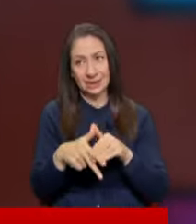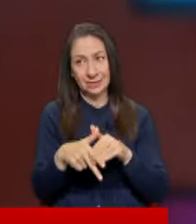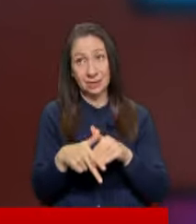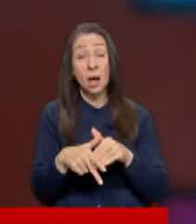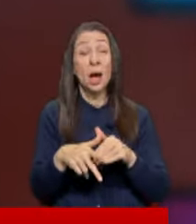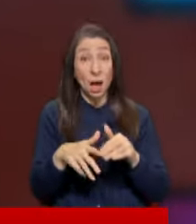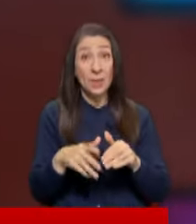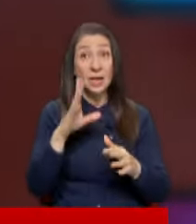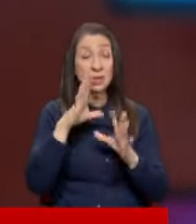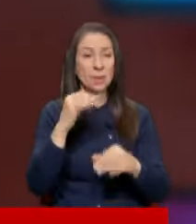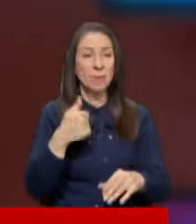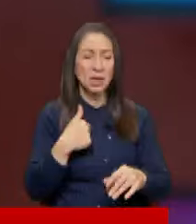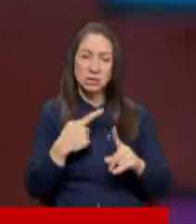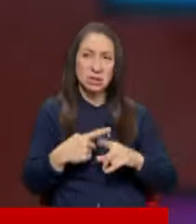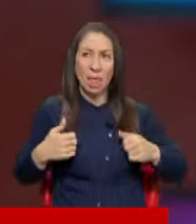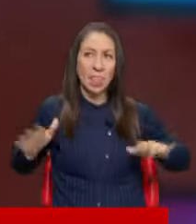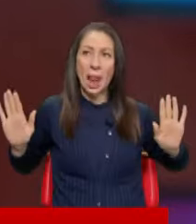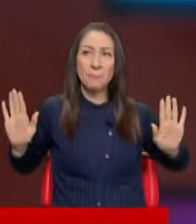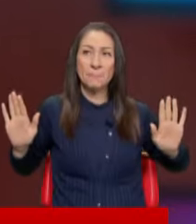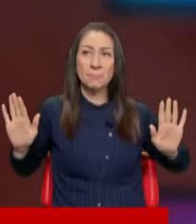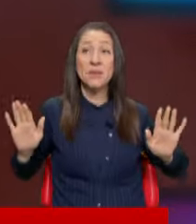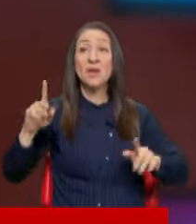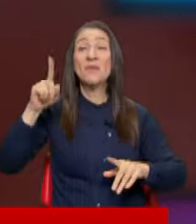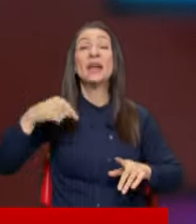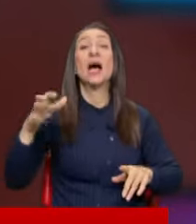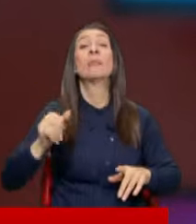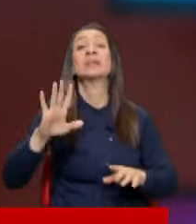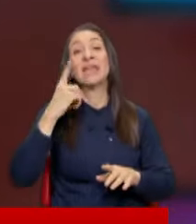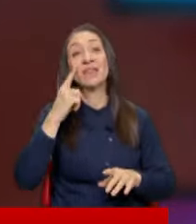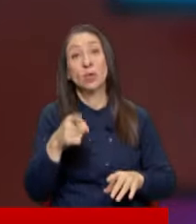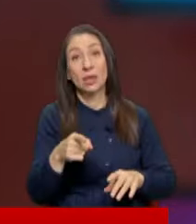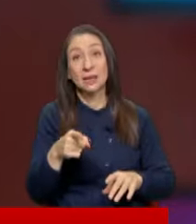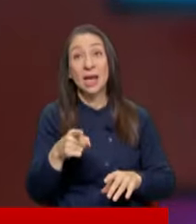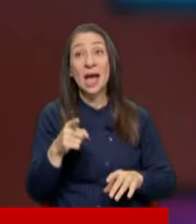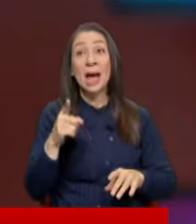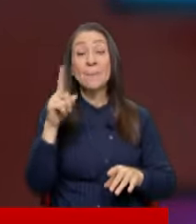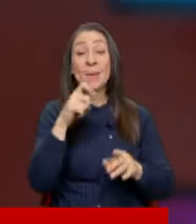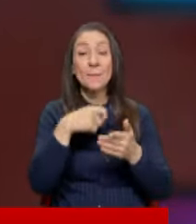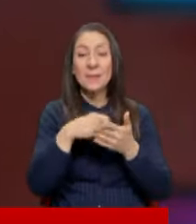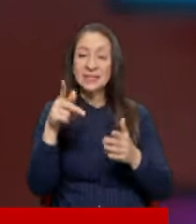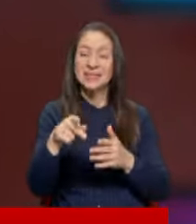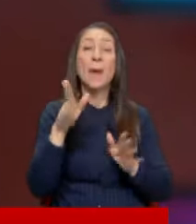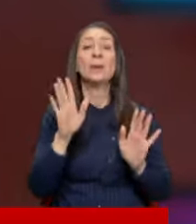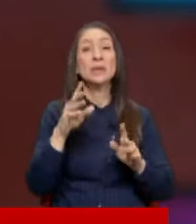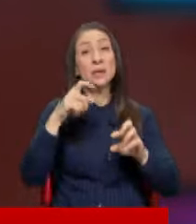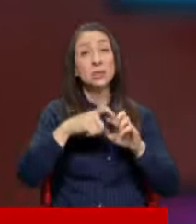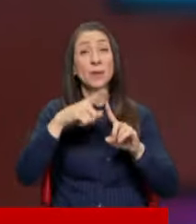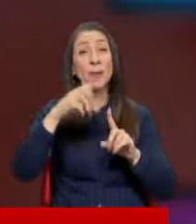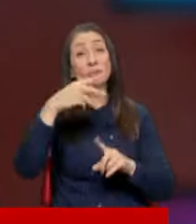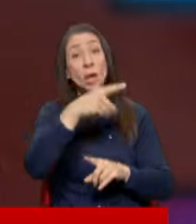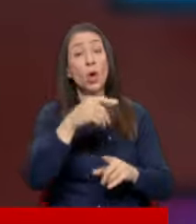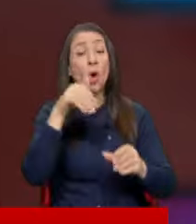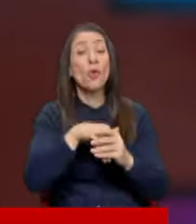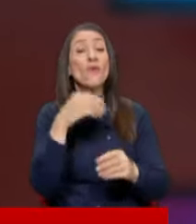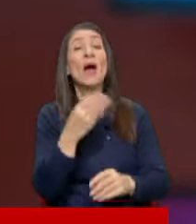cim ama kişi derse ki ben Hristiyan değilim vergi almaz Devlet ondan aydat kesmez Recep Tayyip Erdoğan da